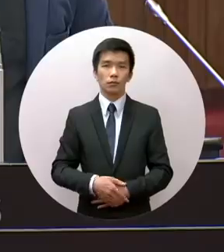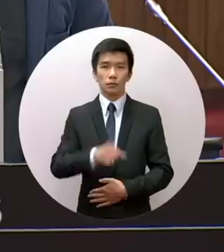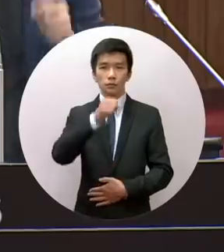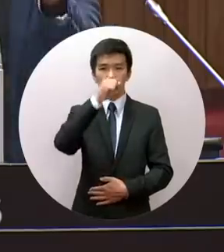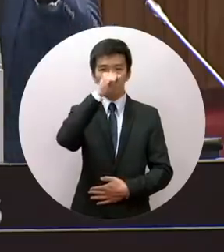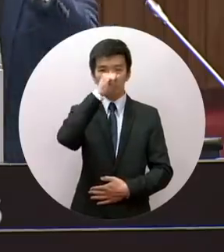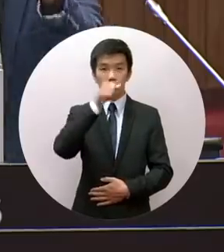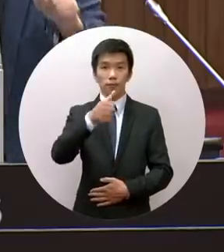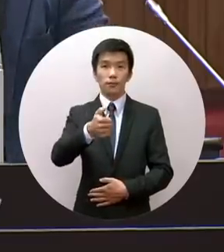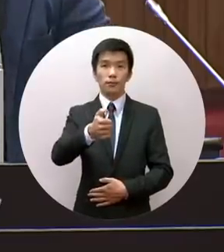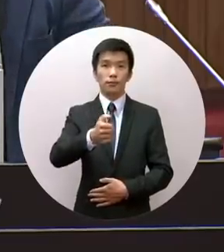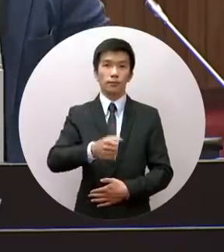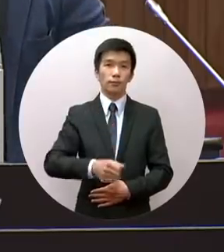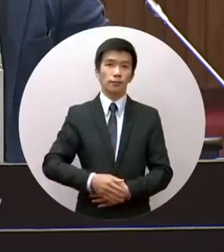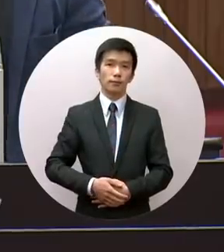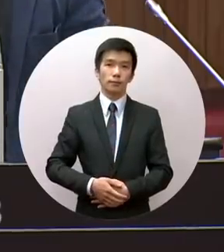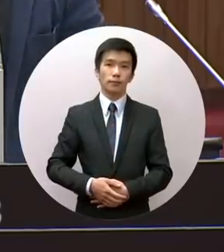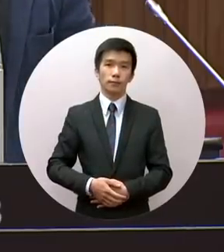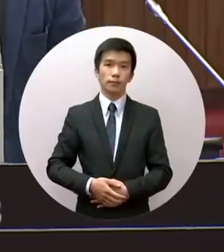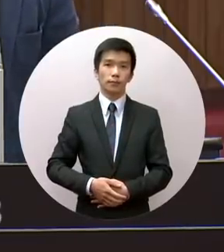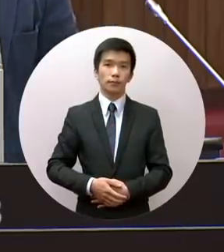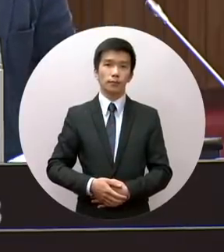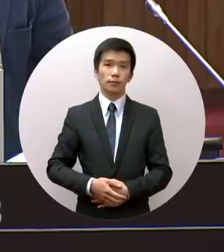好，谢谢。